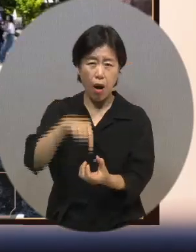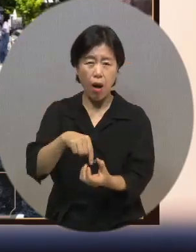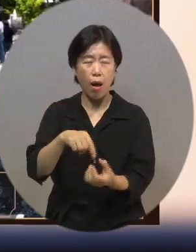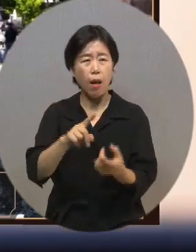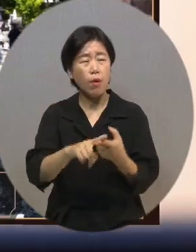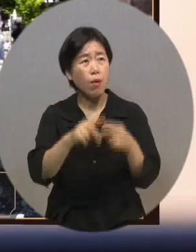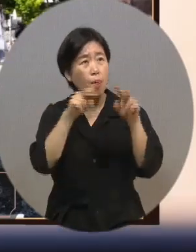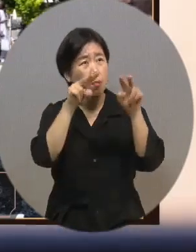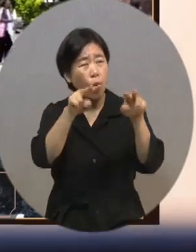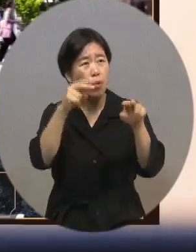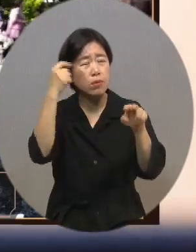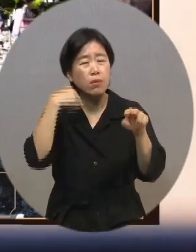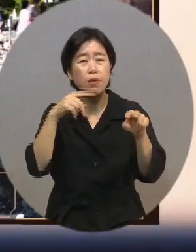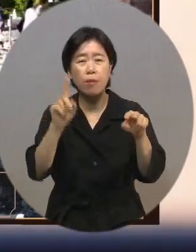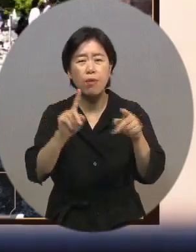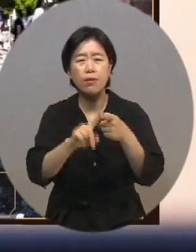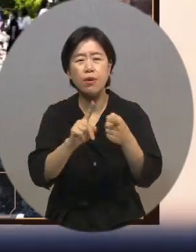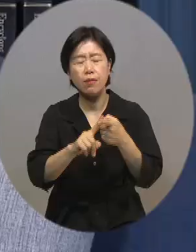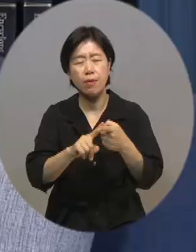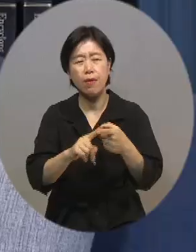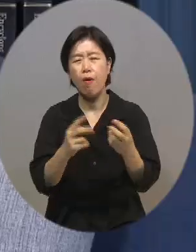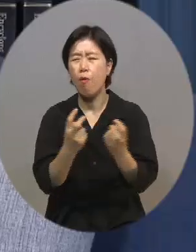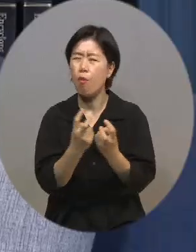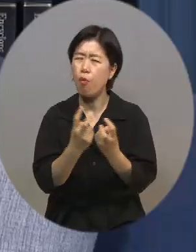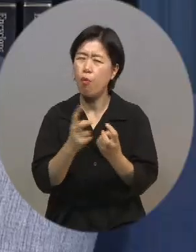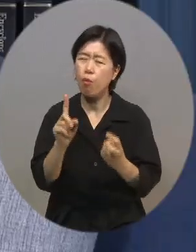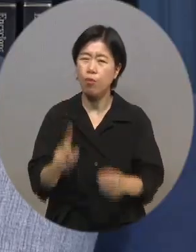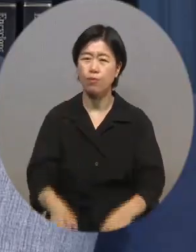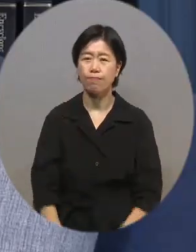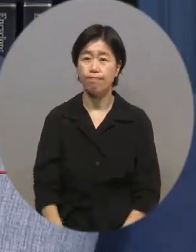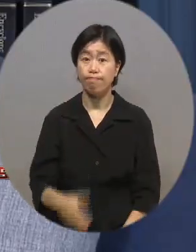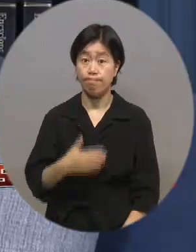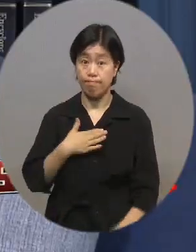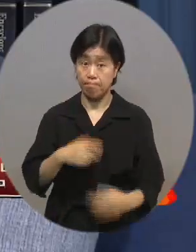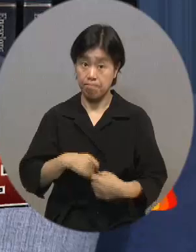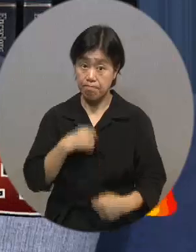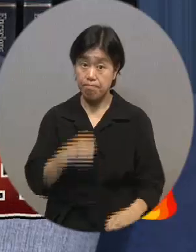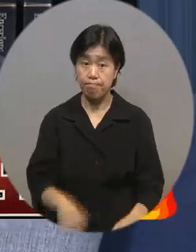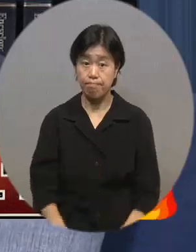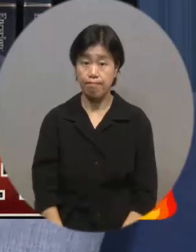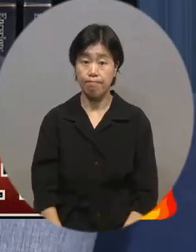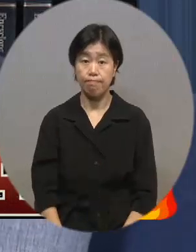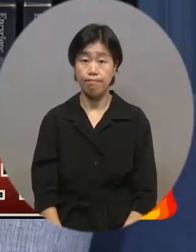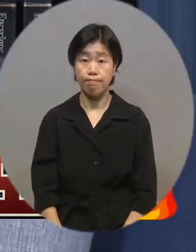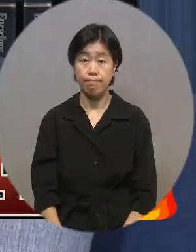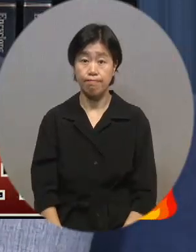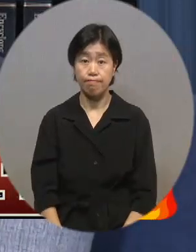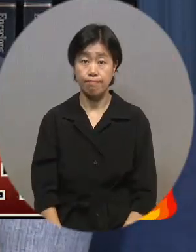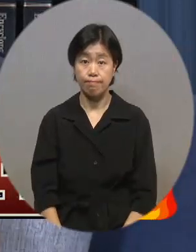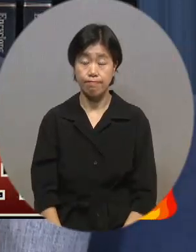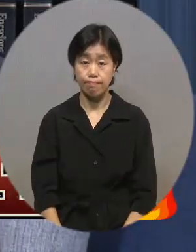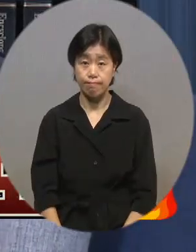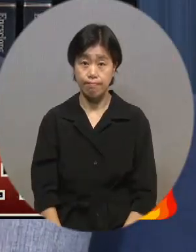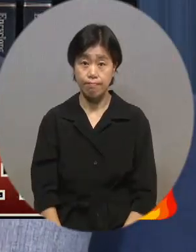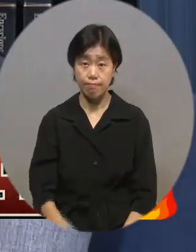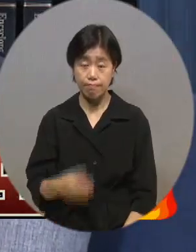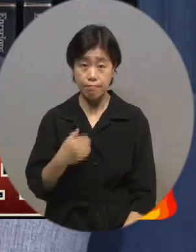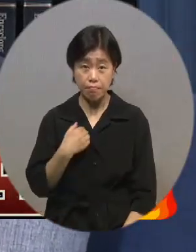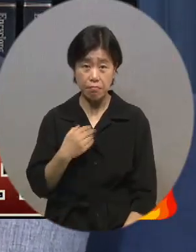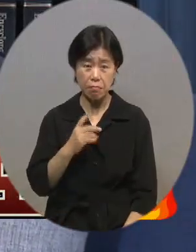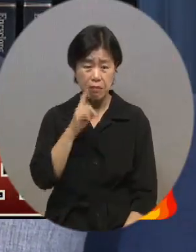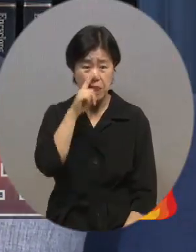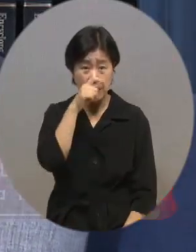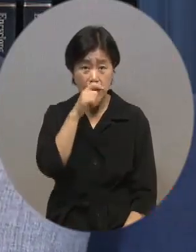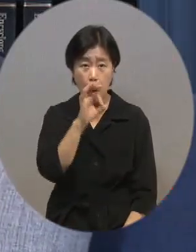대처해야 하는지 가장 궁금하더라고요. 저도 사실은 하다가 저희가 오물이라고 표현하지만